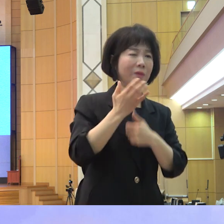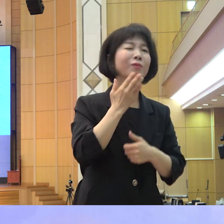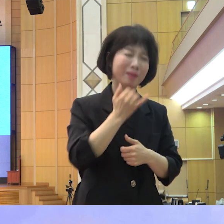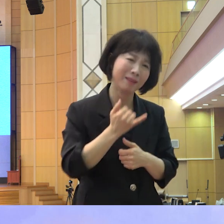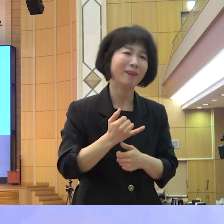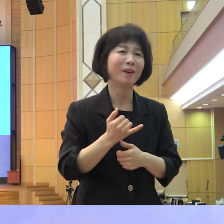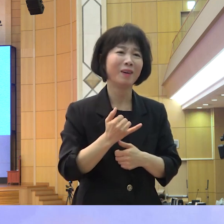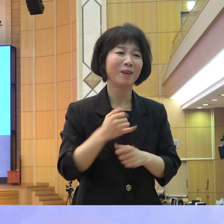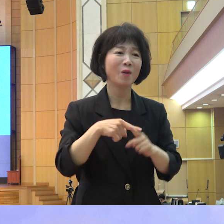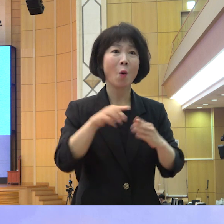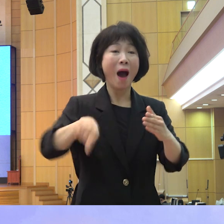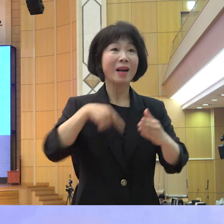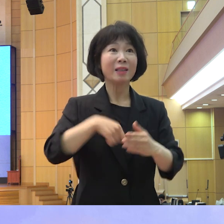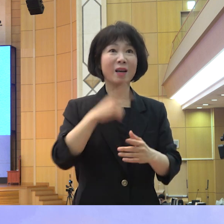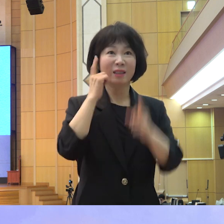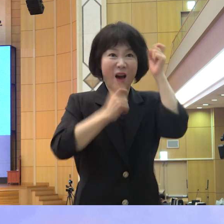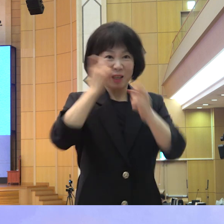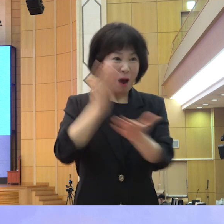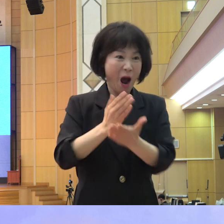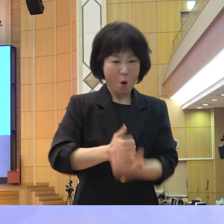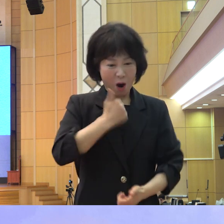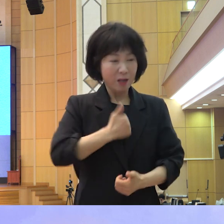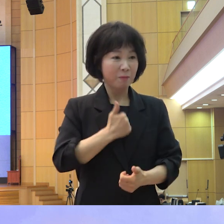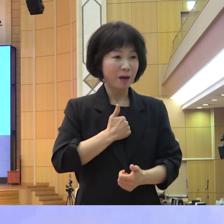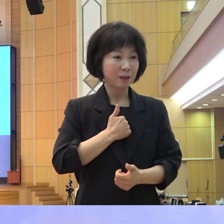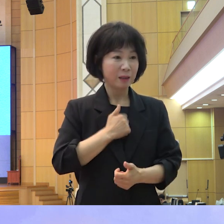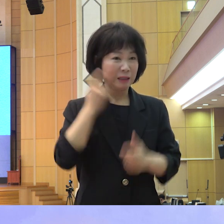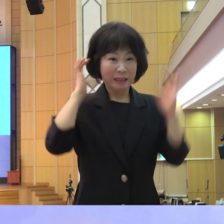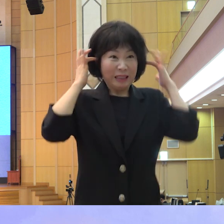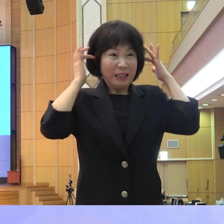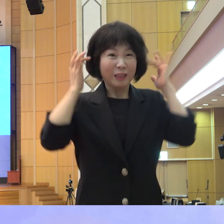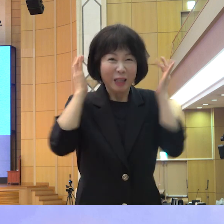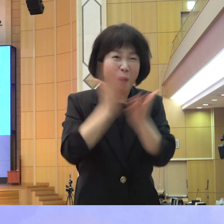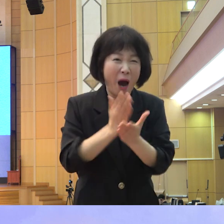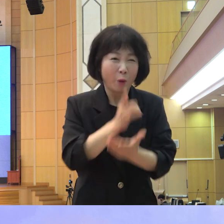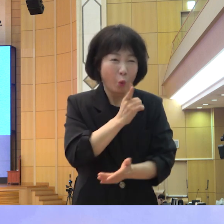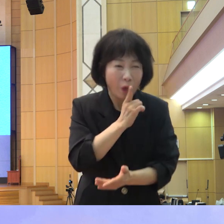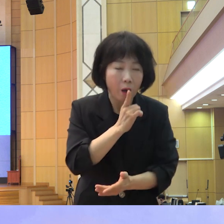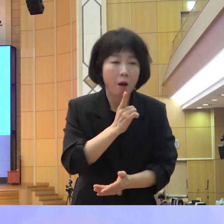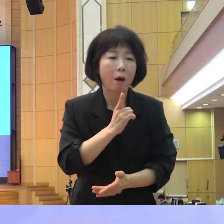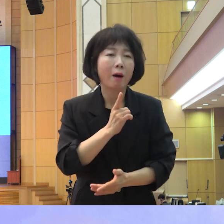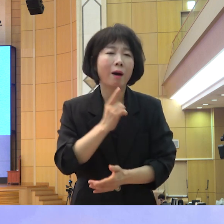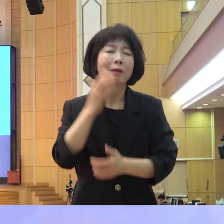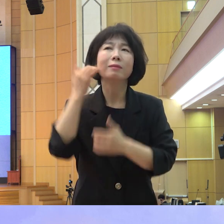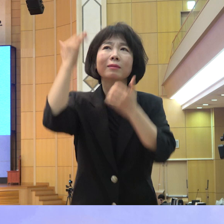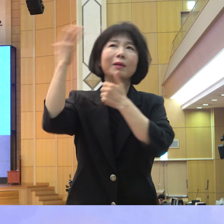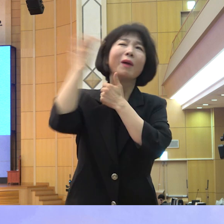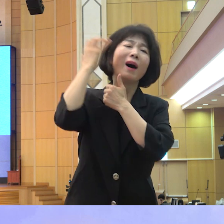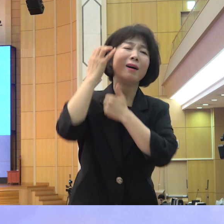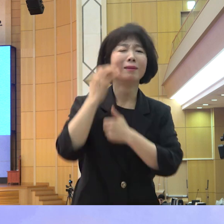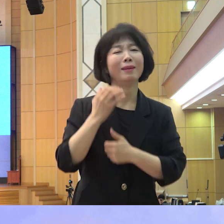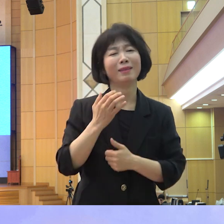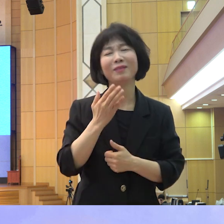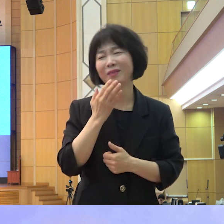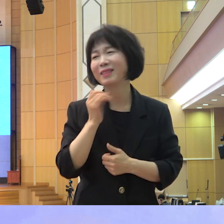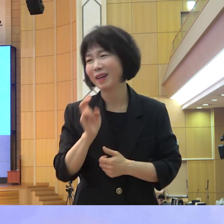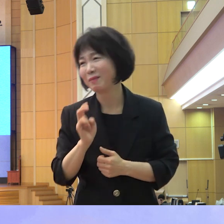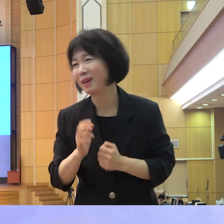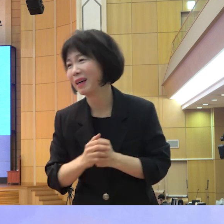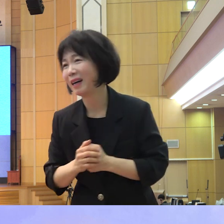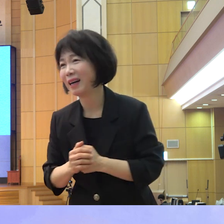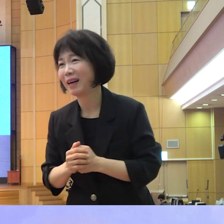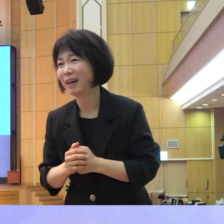교회에서 막 공차면 돼. 막 이런단 말이죠. 마치 오늘 본문 말씀이랑도 비슷해요.